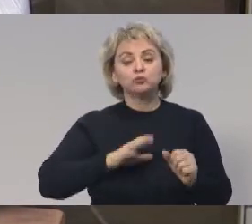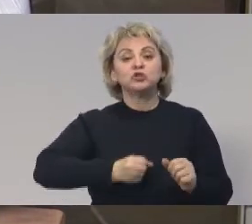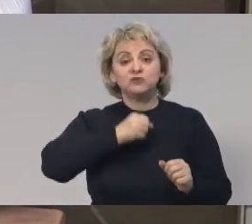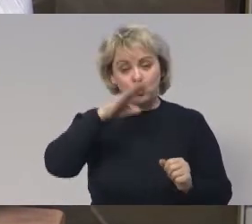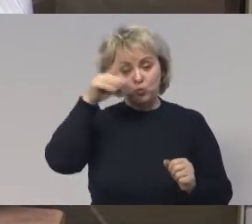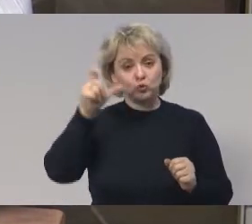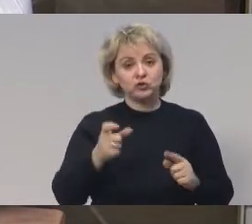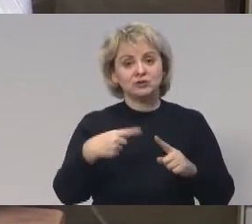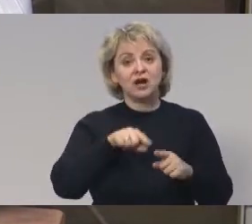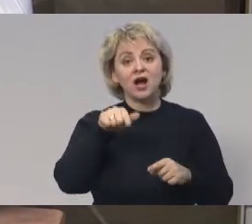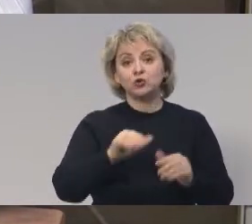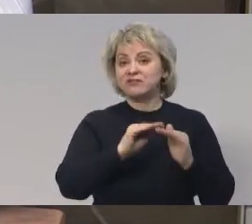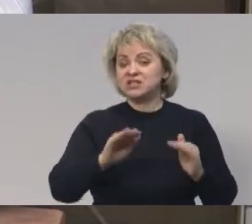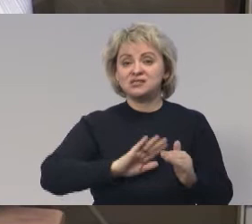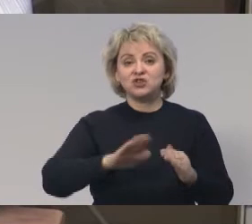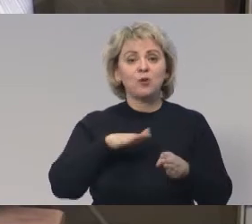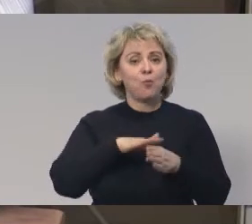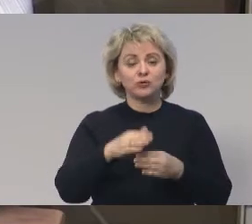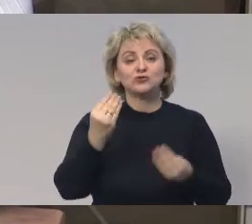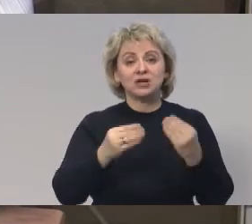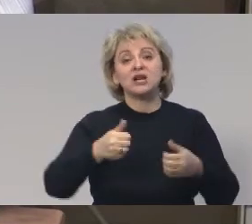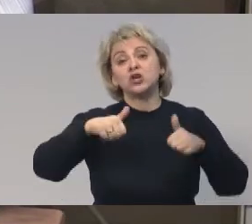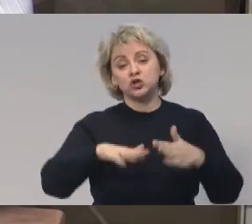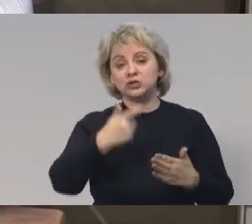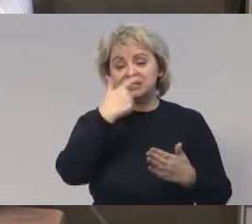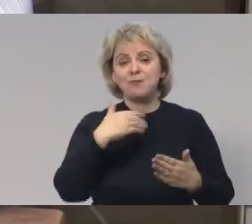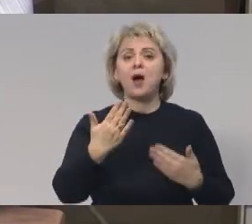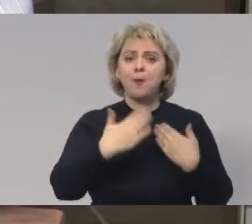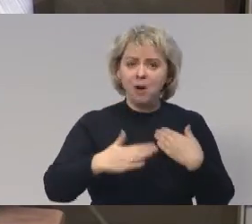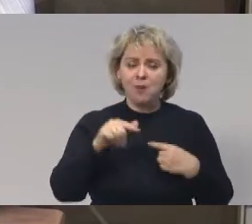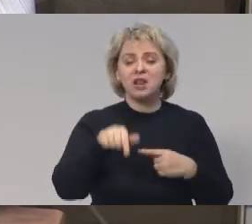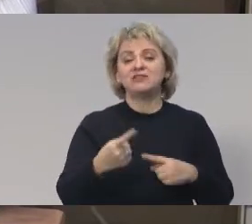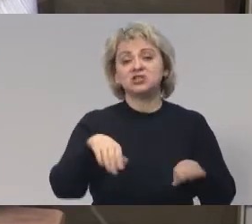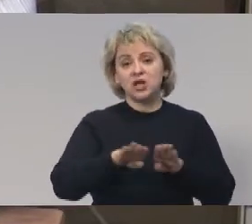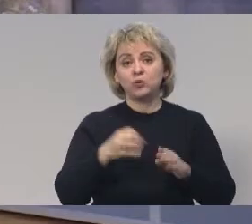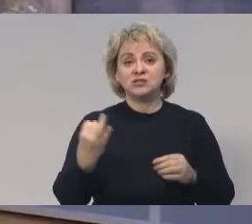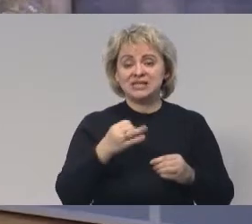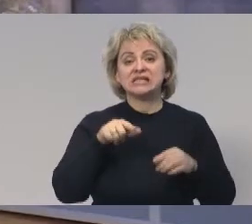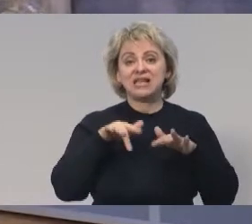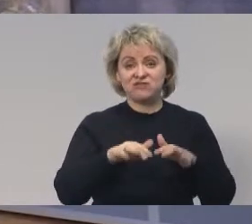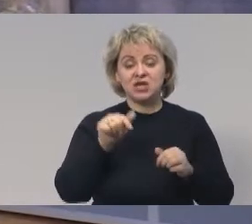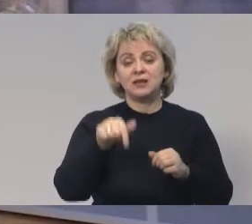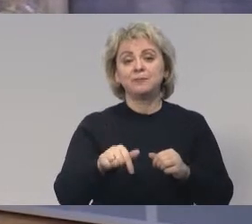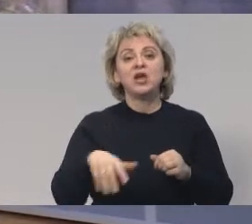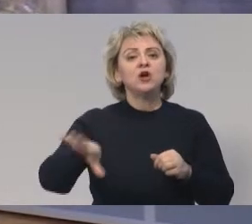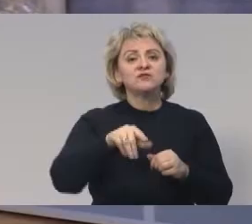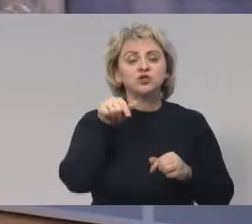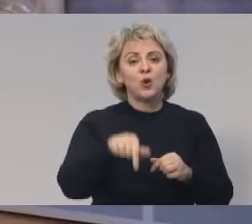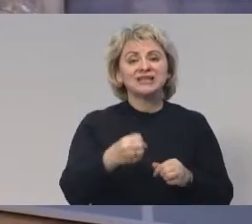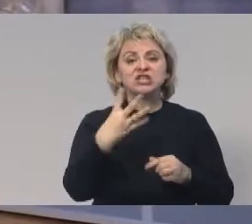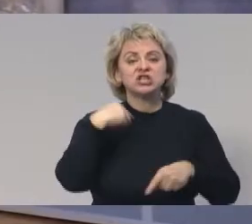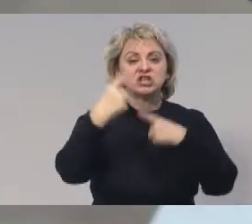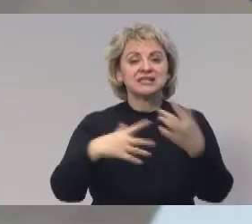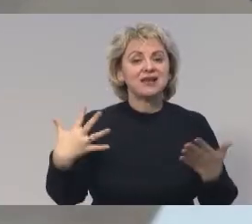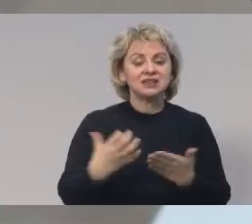мужчина, который в детстве не наигрался, вот решил себя, так сказать, побаловать такой экзотической вещью. Всю эту экзотику с XIV